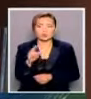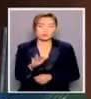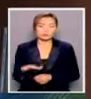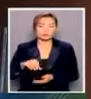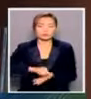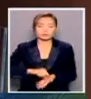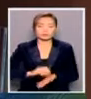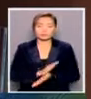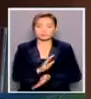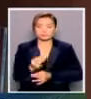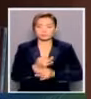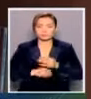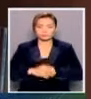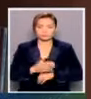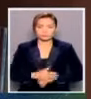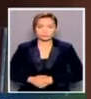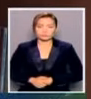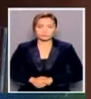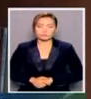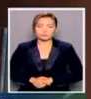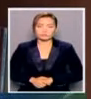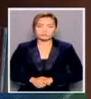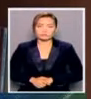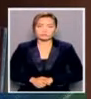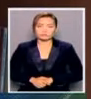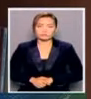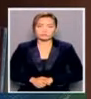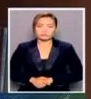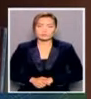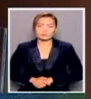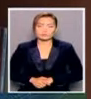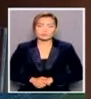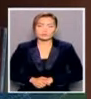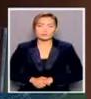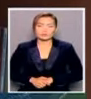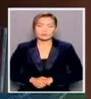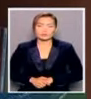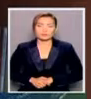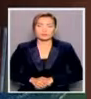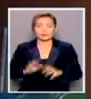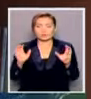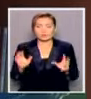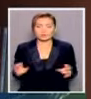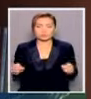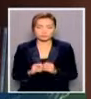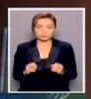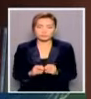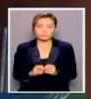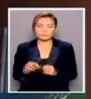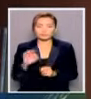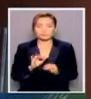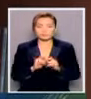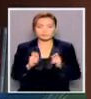қатысты газетте талқылаулар болды. Соның ішінде мысалы президент жолдауында биыл заңдардың тұрақтану туралы мәселе